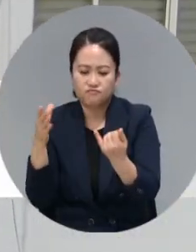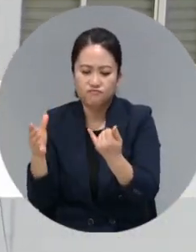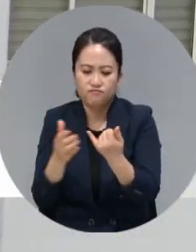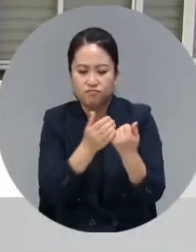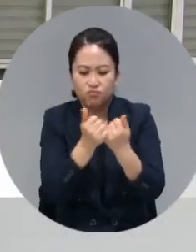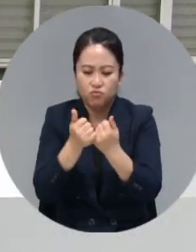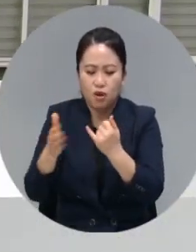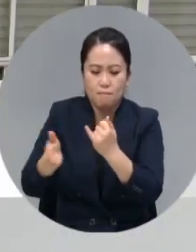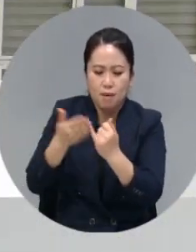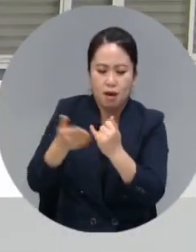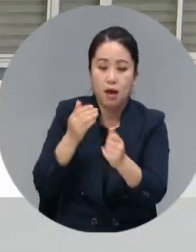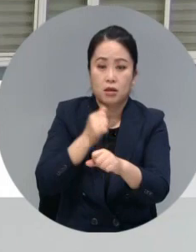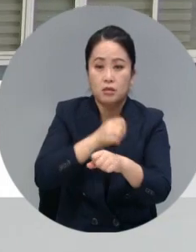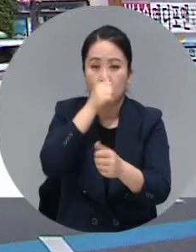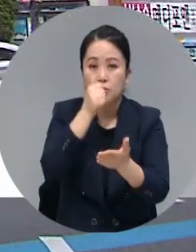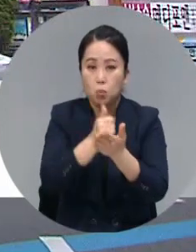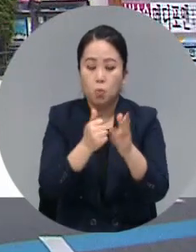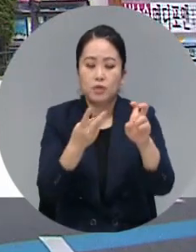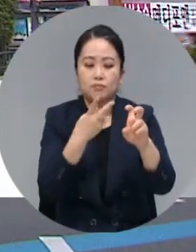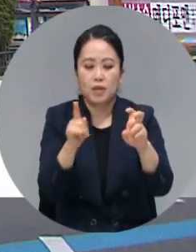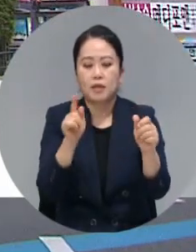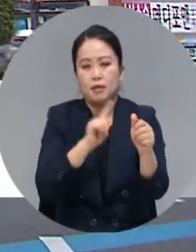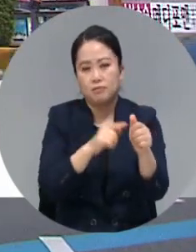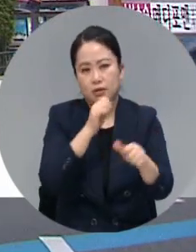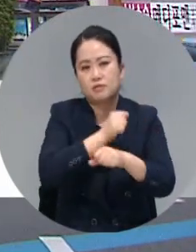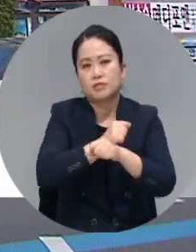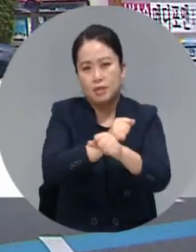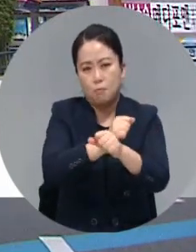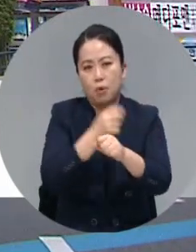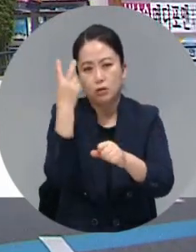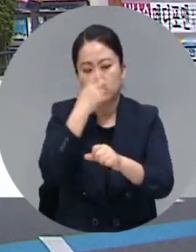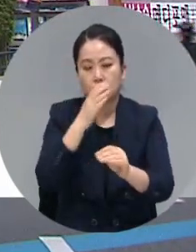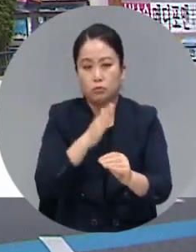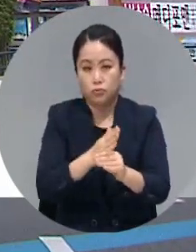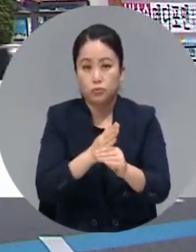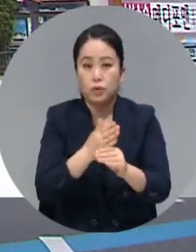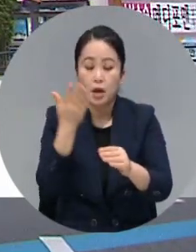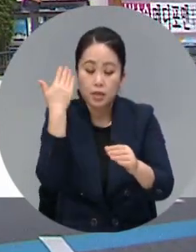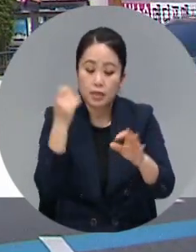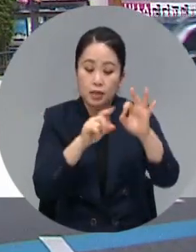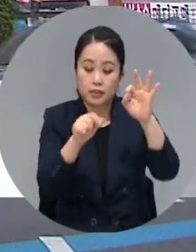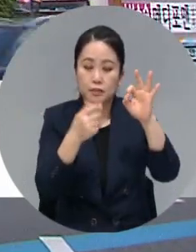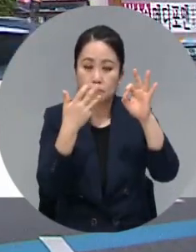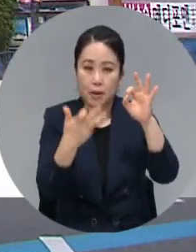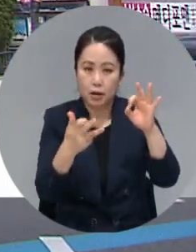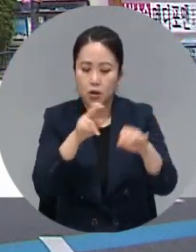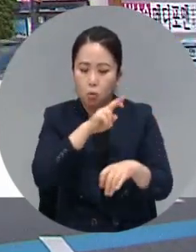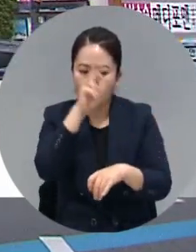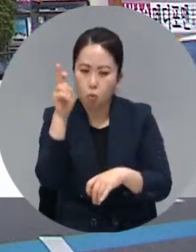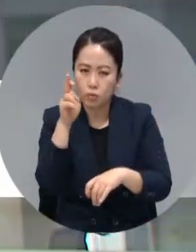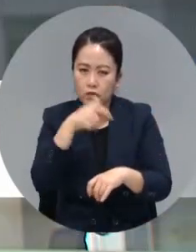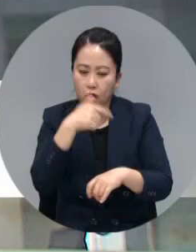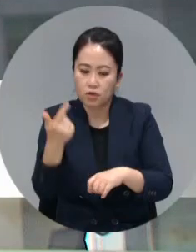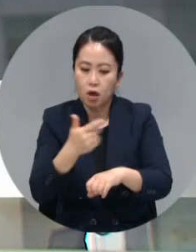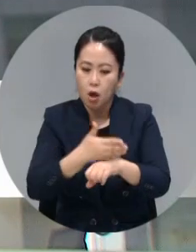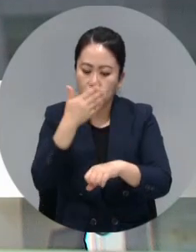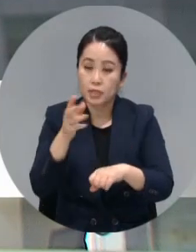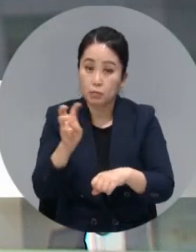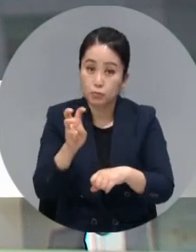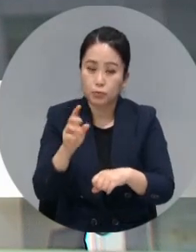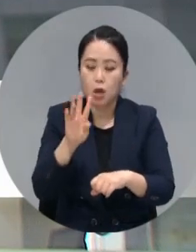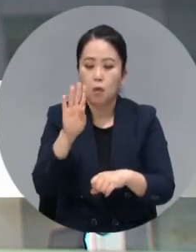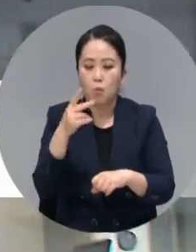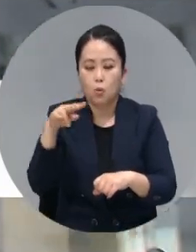체포해 수사하고 있습니다이 남성은 지난 18일 오후 9시 반쯤 보수동에 한 도로에서